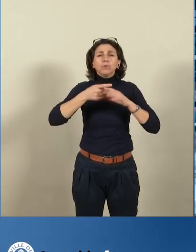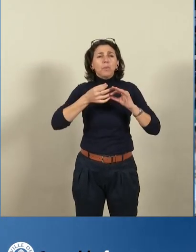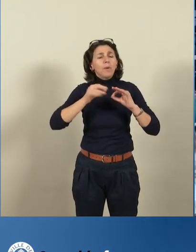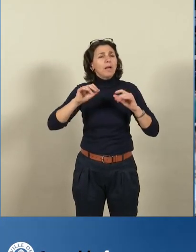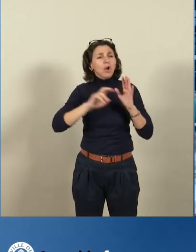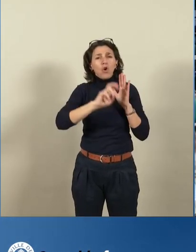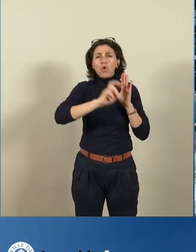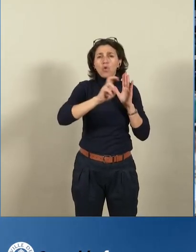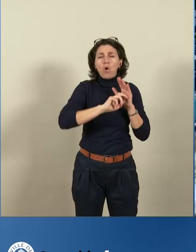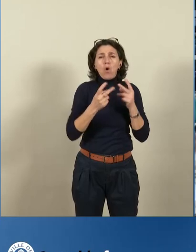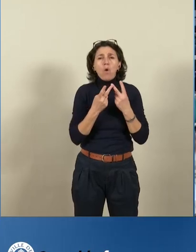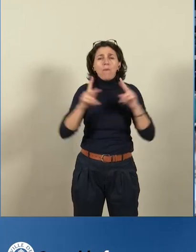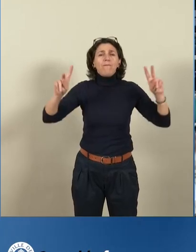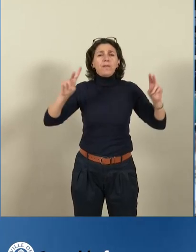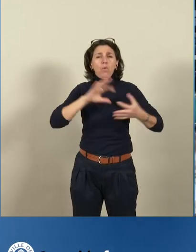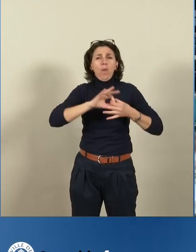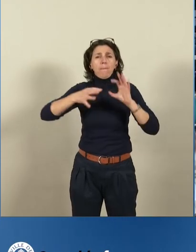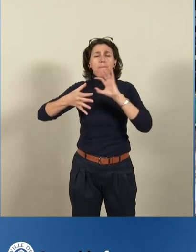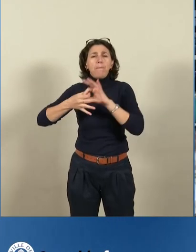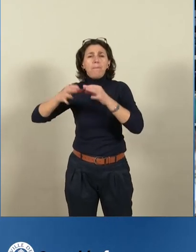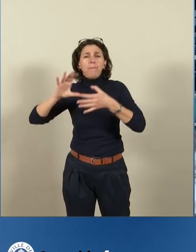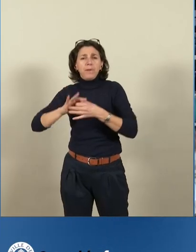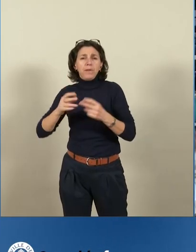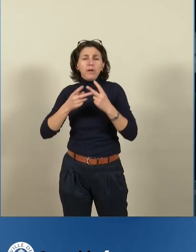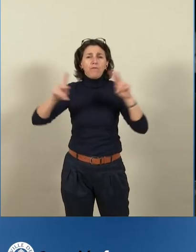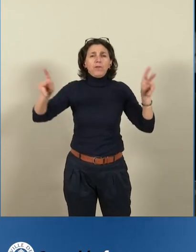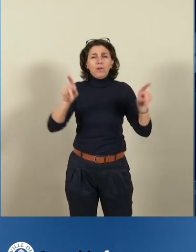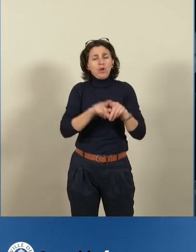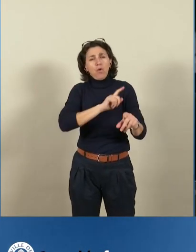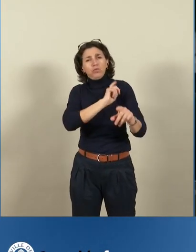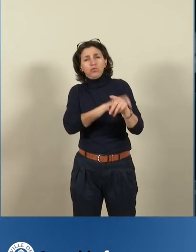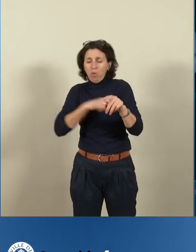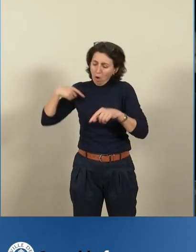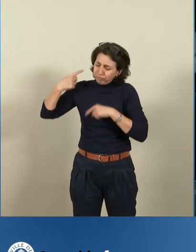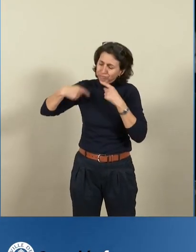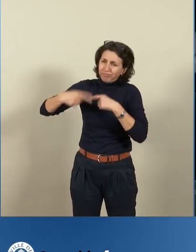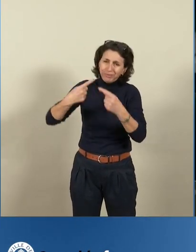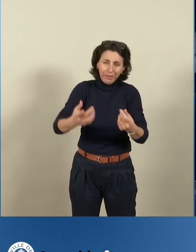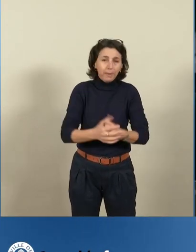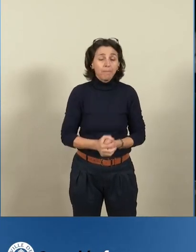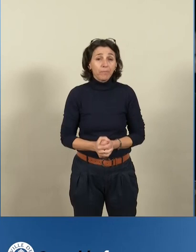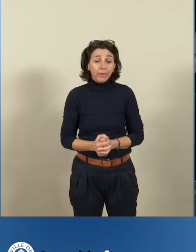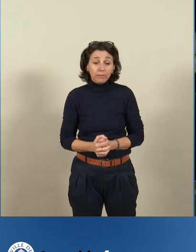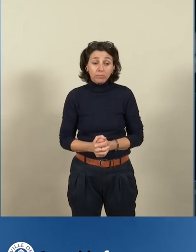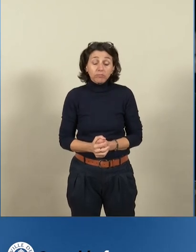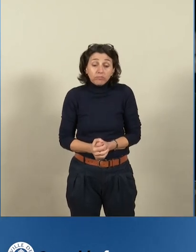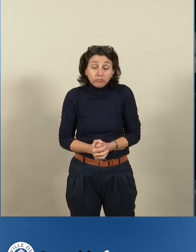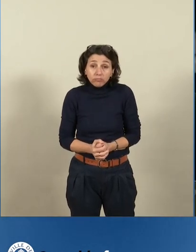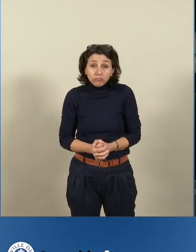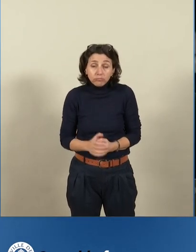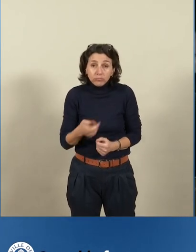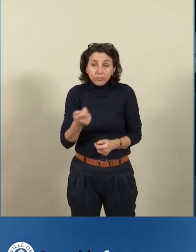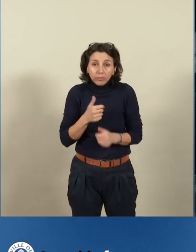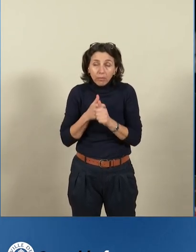nature franchement je ne peux qu'aller dans son sens et j'avoue que euh vous vous revendiquez des Joos alors